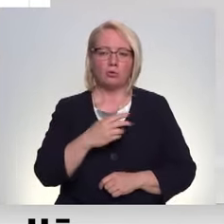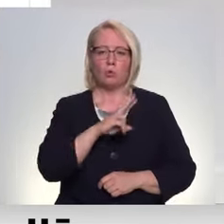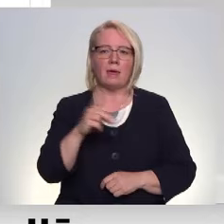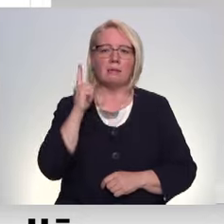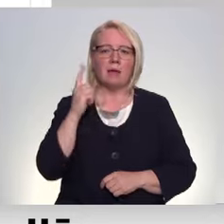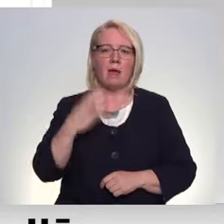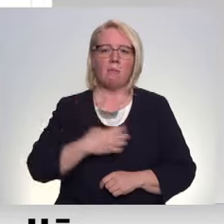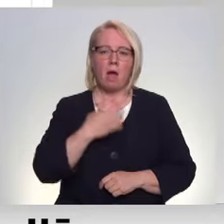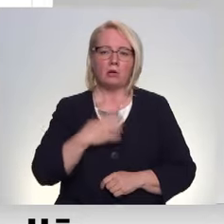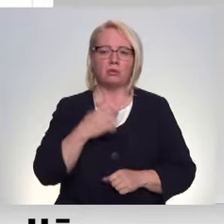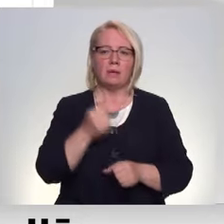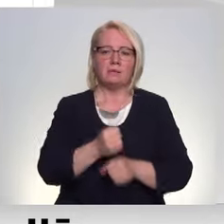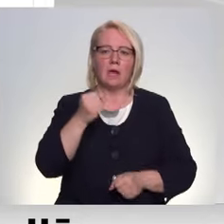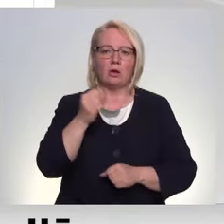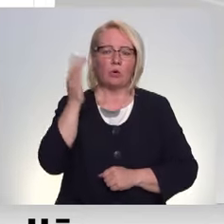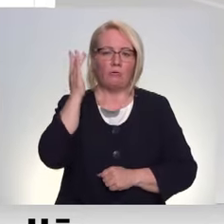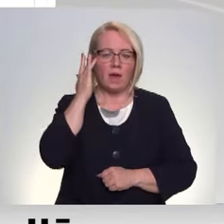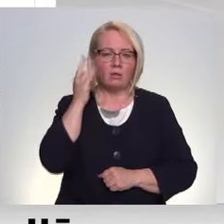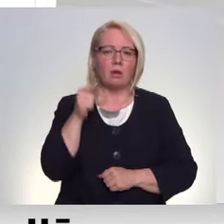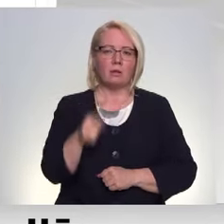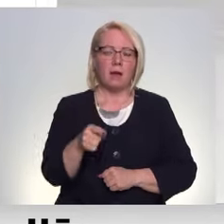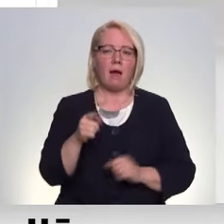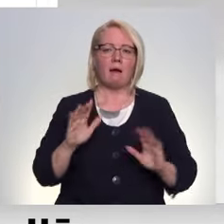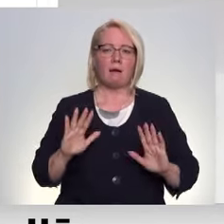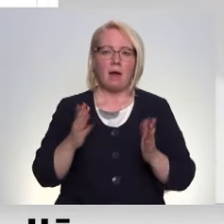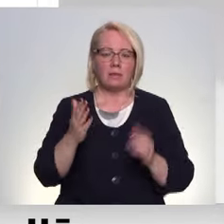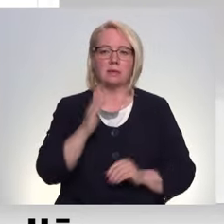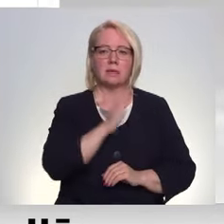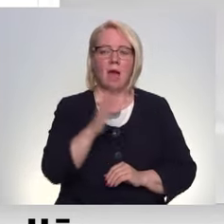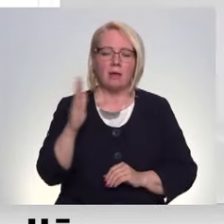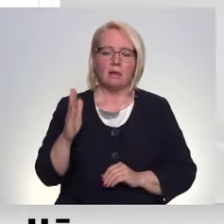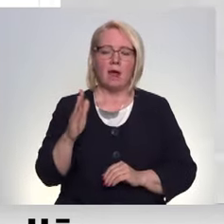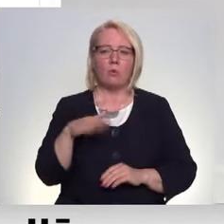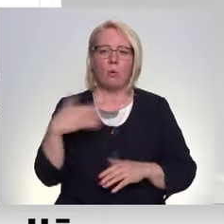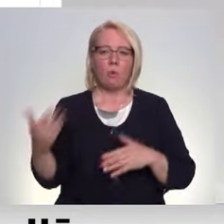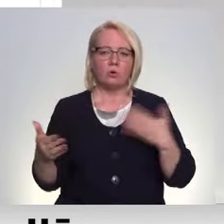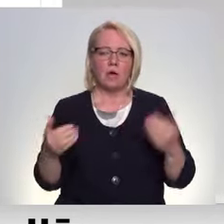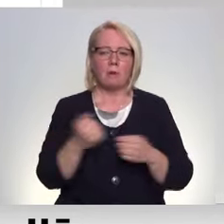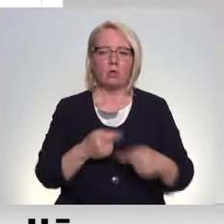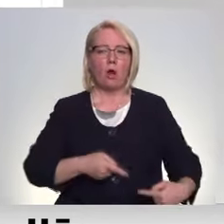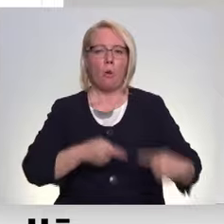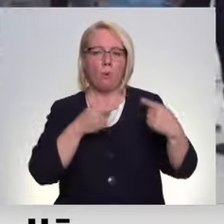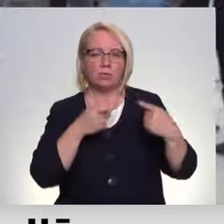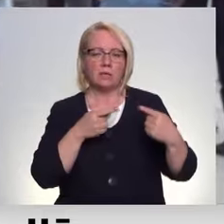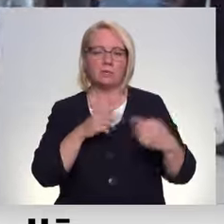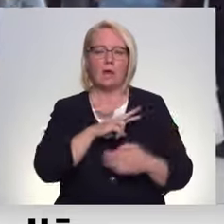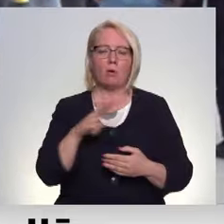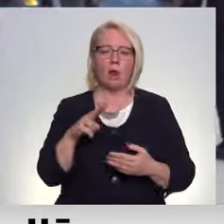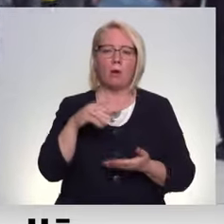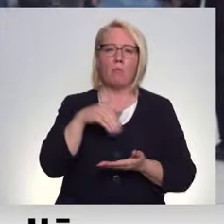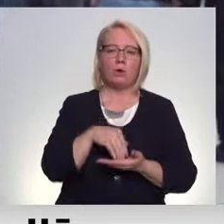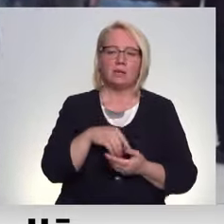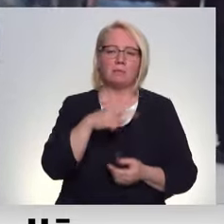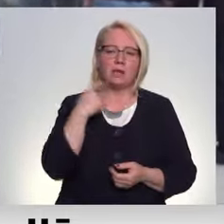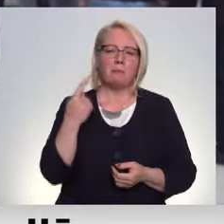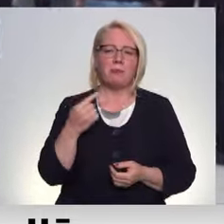bet arī tādu stingru viedokli. Tālūk, tas šeit gadās katru no pusēm, gan opozīcija, gan pozīcija, mēģina šo vizīti kaut kādā veidā iegrozīt